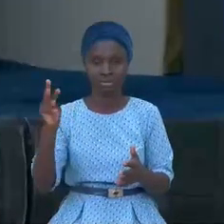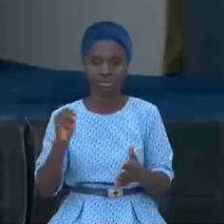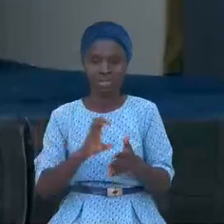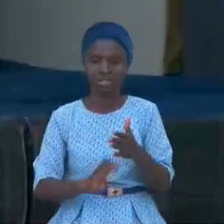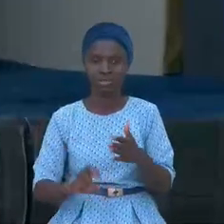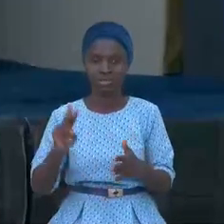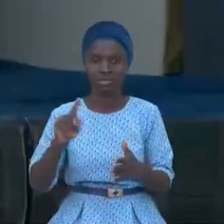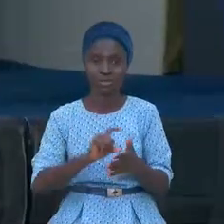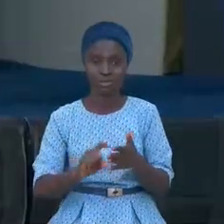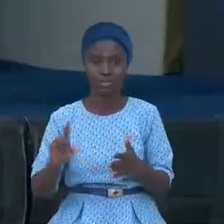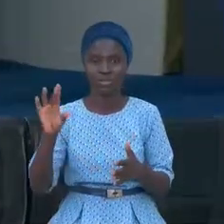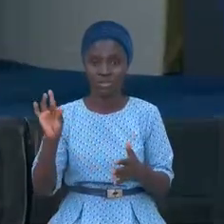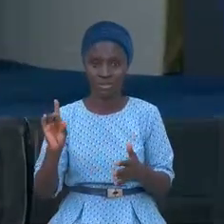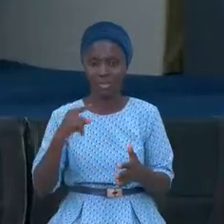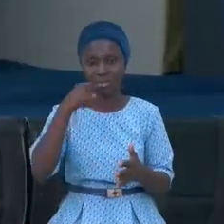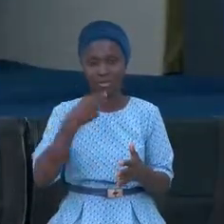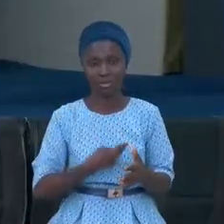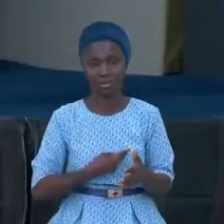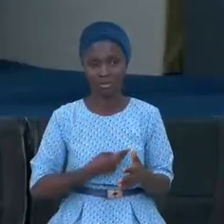8, il nous dit,